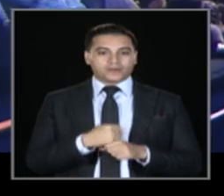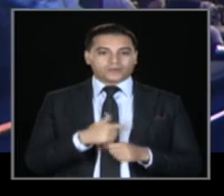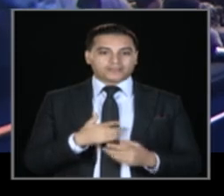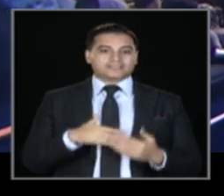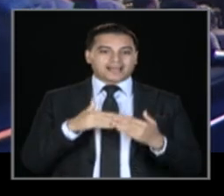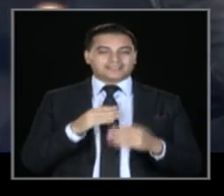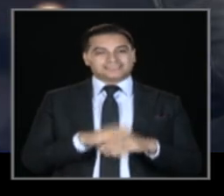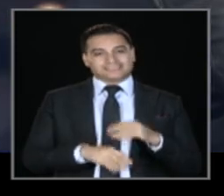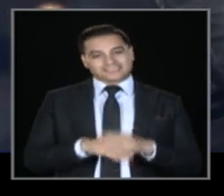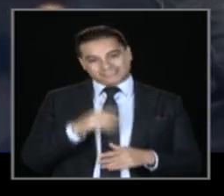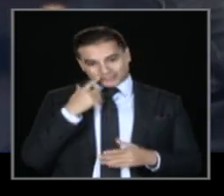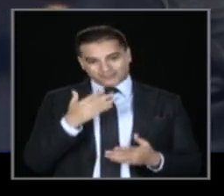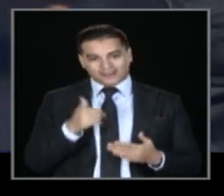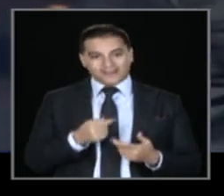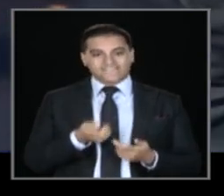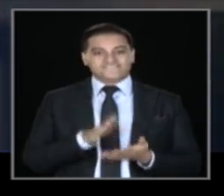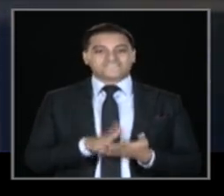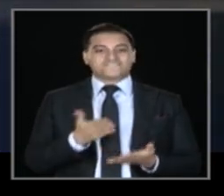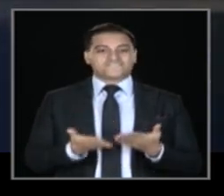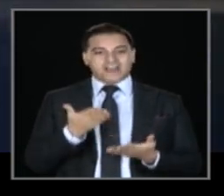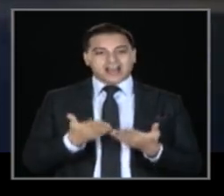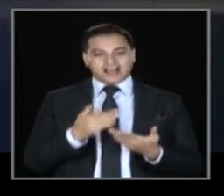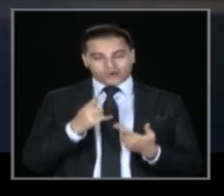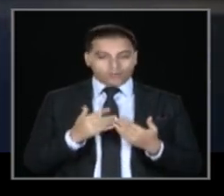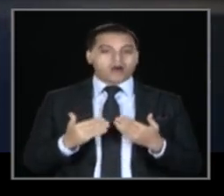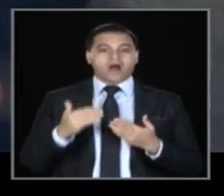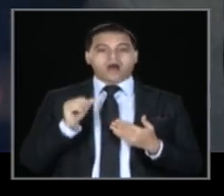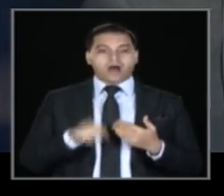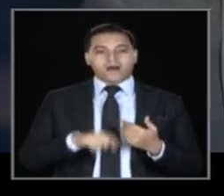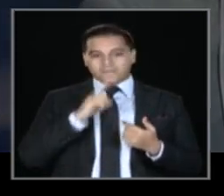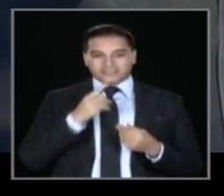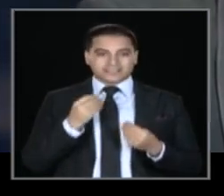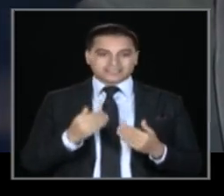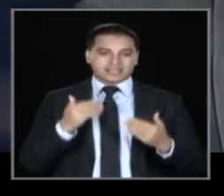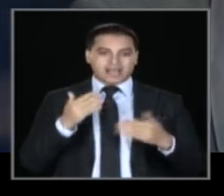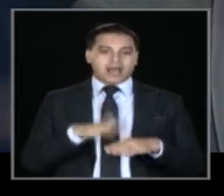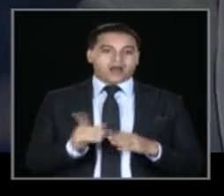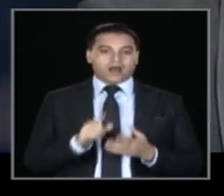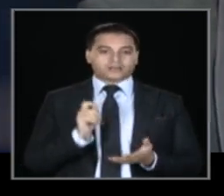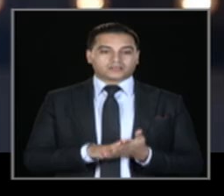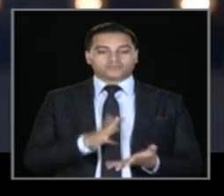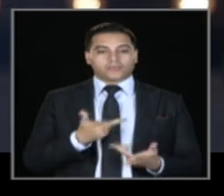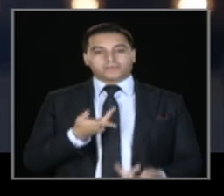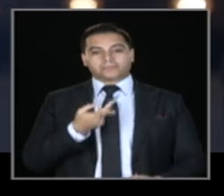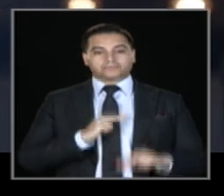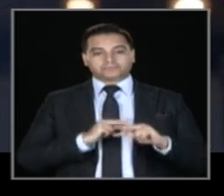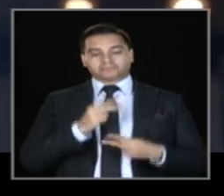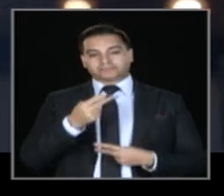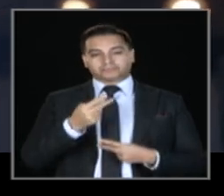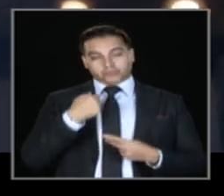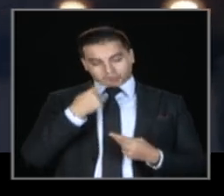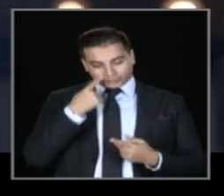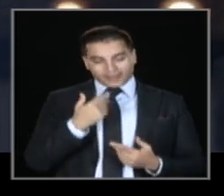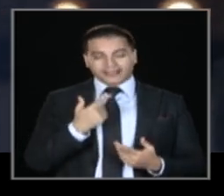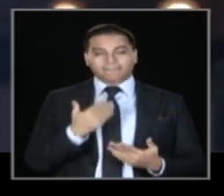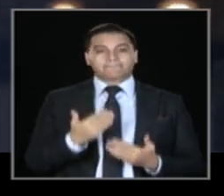بس صحيح الفرق لسه موجود، متقدمين بس لسه بدري جدا، عجله الحظ ممكن تغير نتيجه اي مباراه. اتمنى ان احنا نكمل